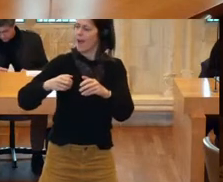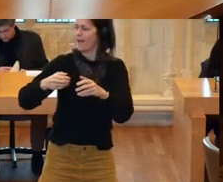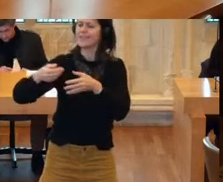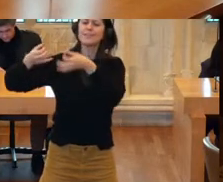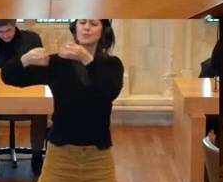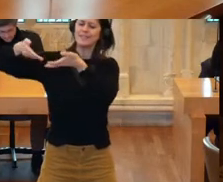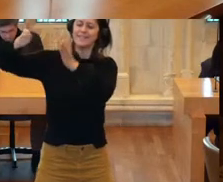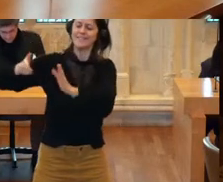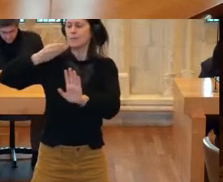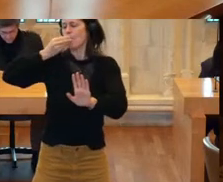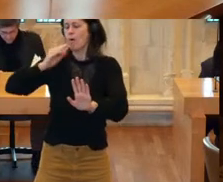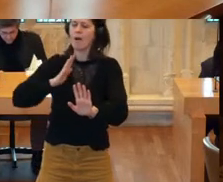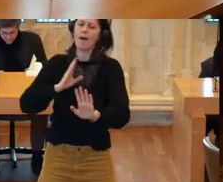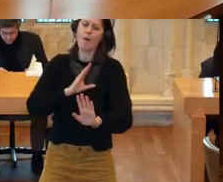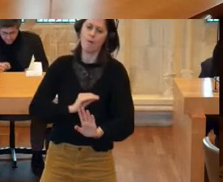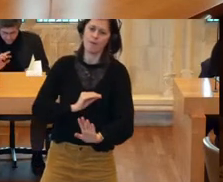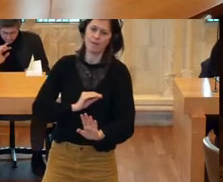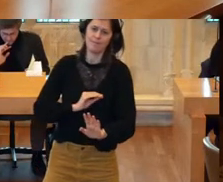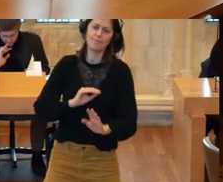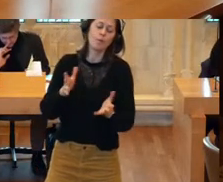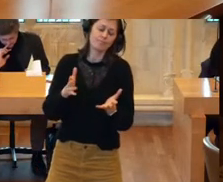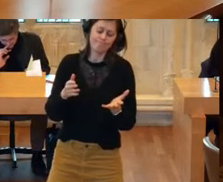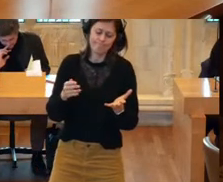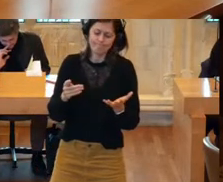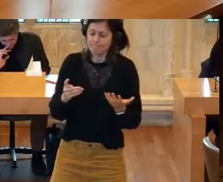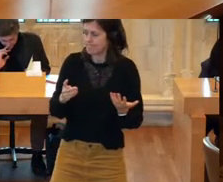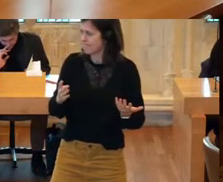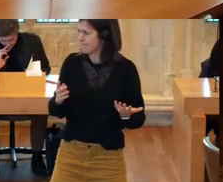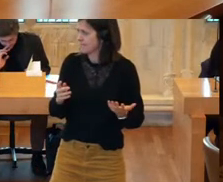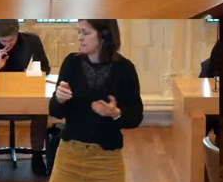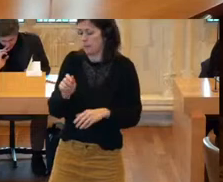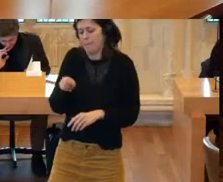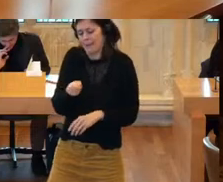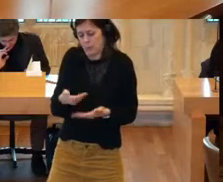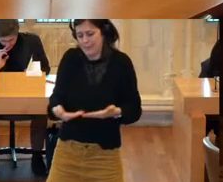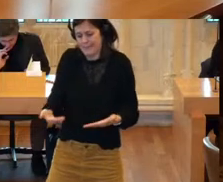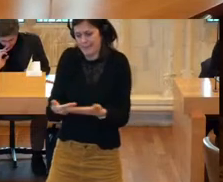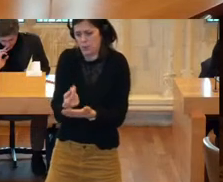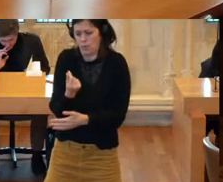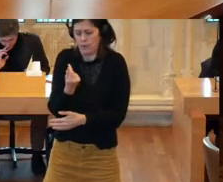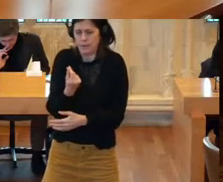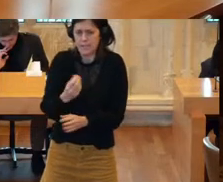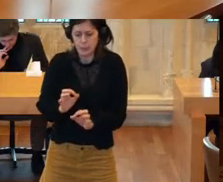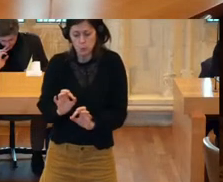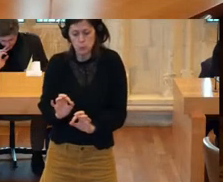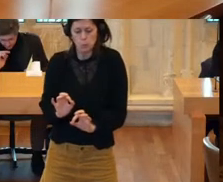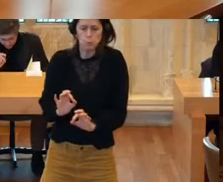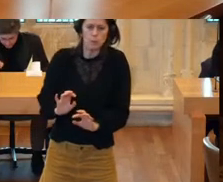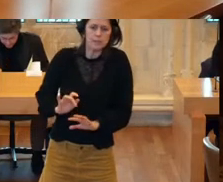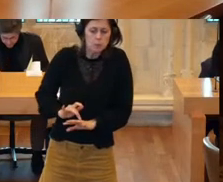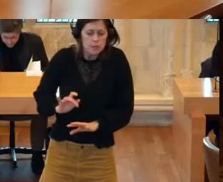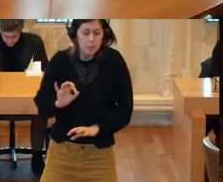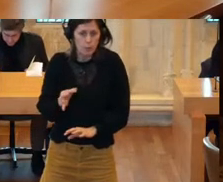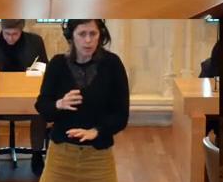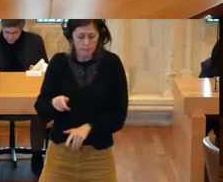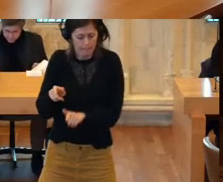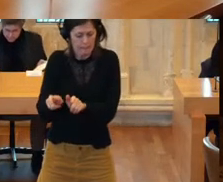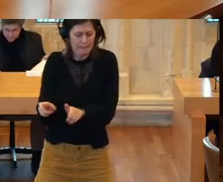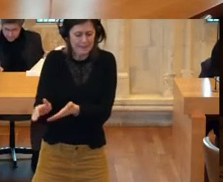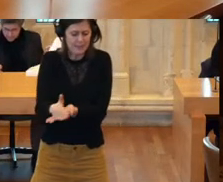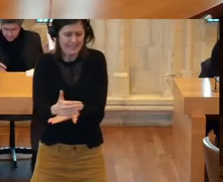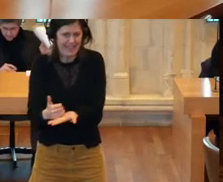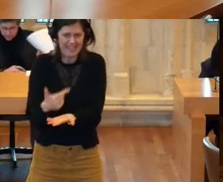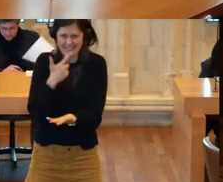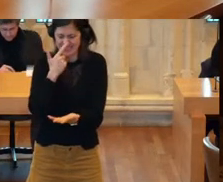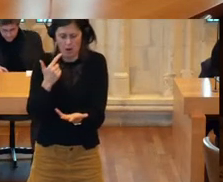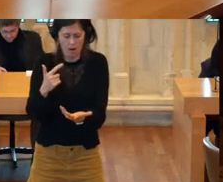Alors, c'est un groupe qui reste évidemment en situation financière très délicate et les salariés dans une